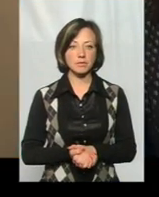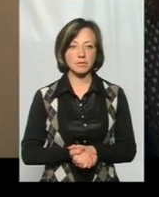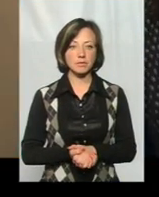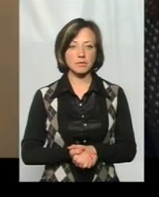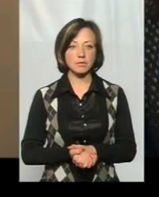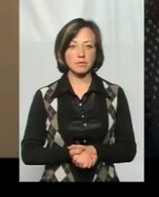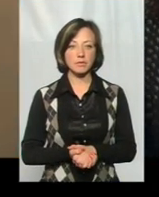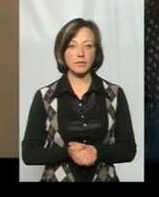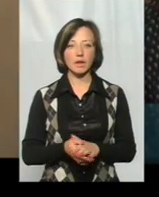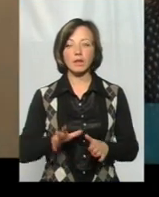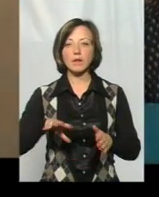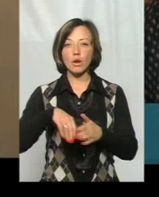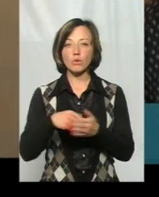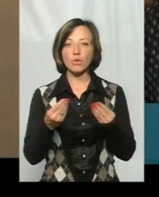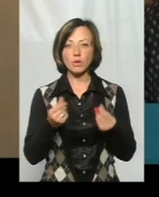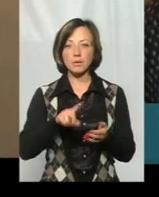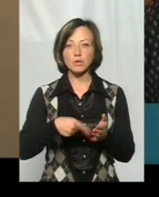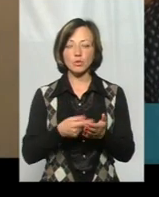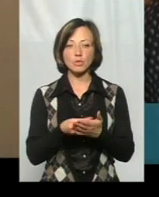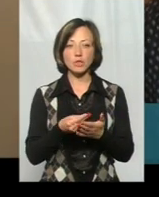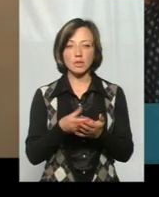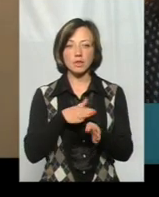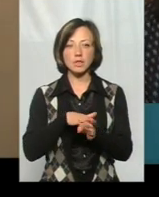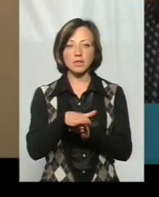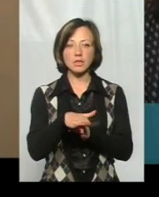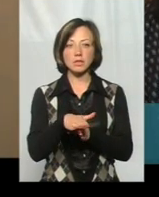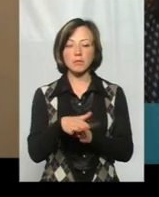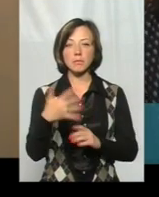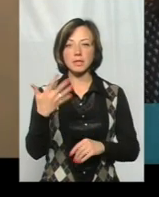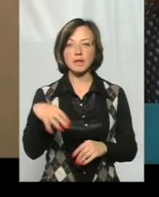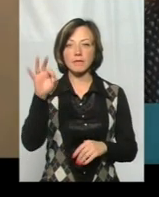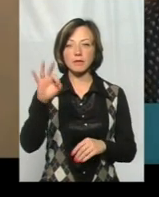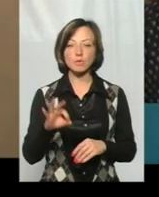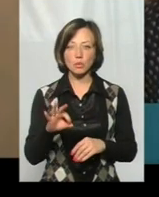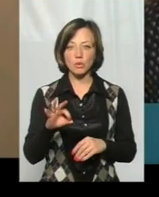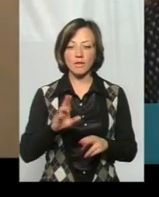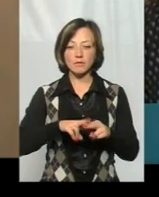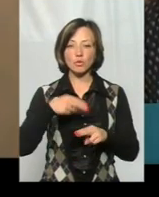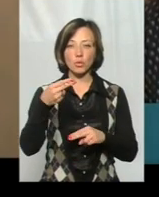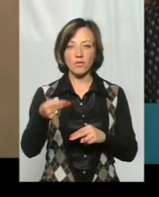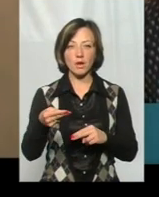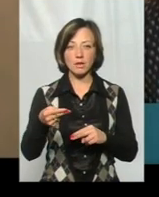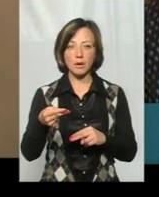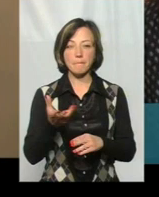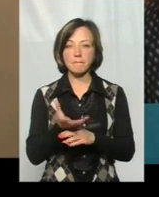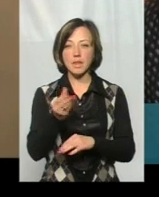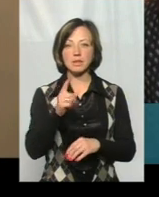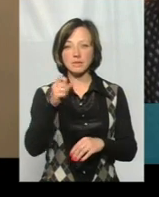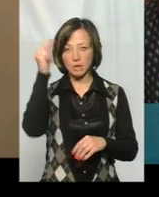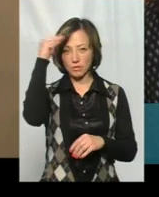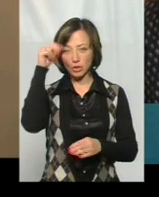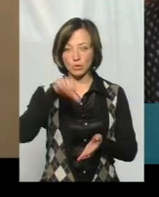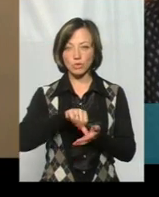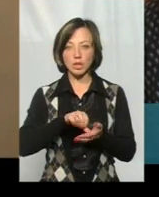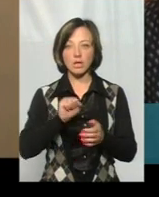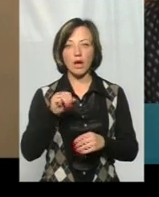За рахунок коштів міського бюджету здійснюється 50% відшкодування плати за навчання